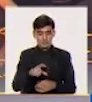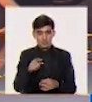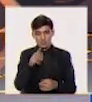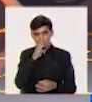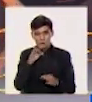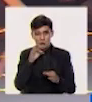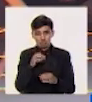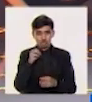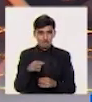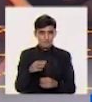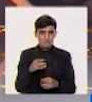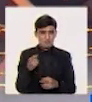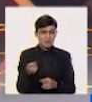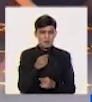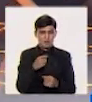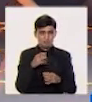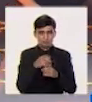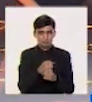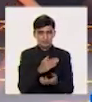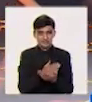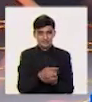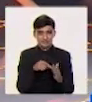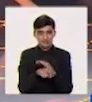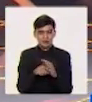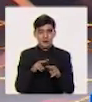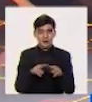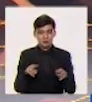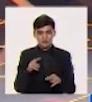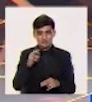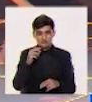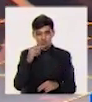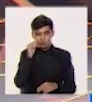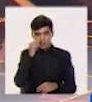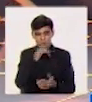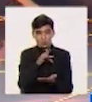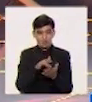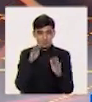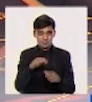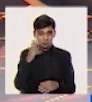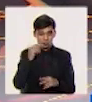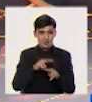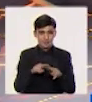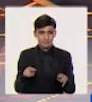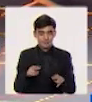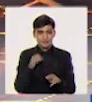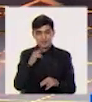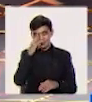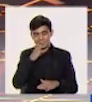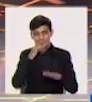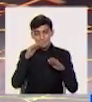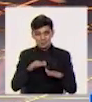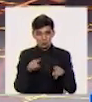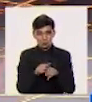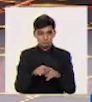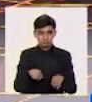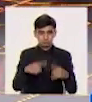күнкөріс деңгейінен де төмендеп кеткен. Бұл бүтін бір мегаполис саналатын Шымкент халқының санымен тең. Ал Қазақстан